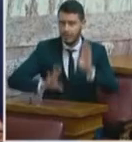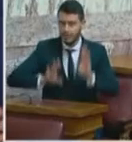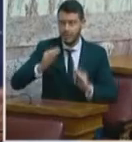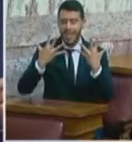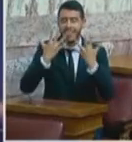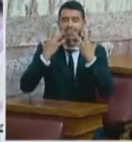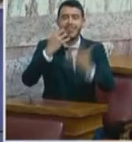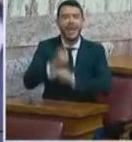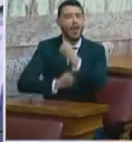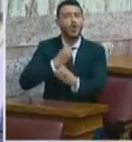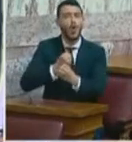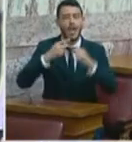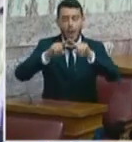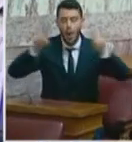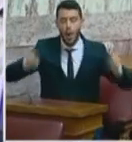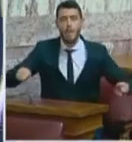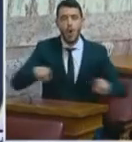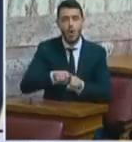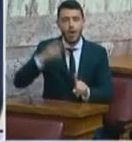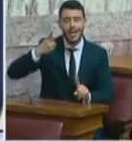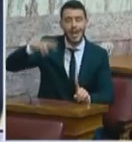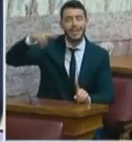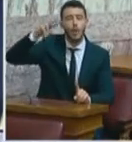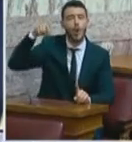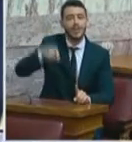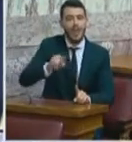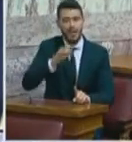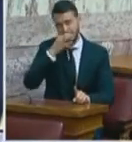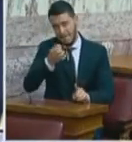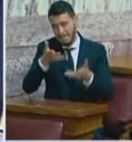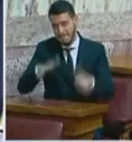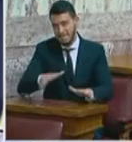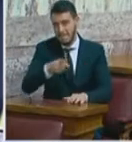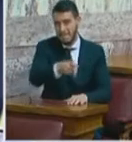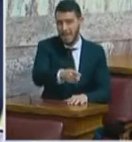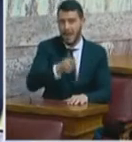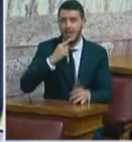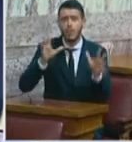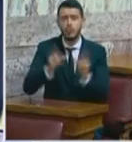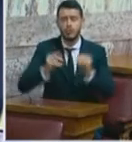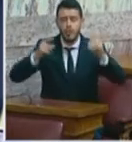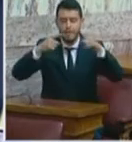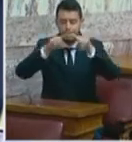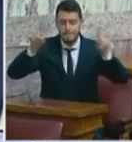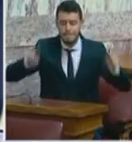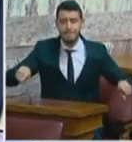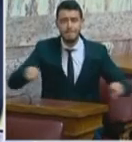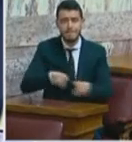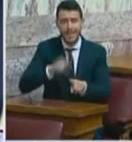Και μάλιστα κάνατε και τον αστεϊσμό σε σχέση με το πίνακα το οποίο κατέθεσε στα